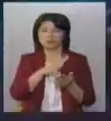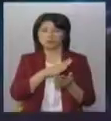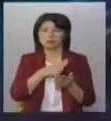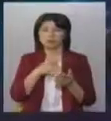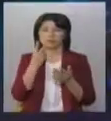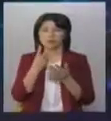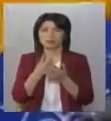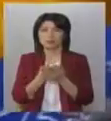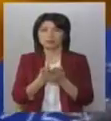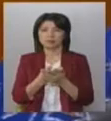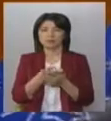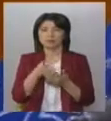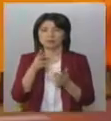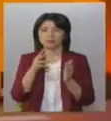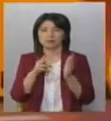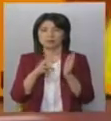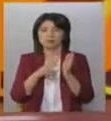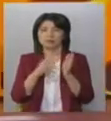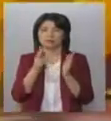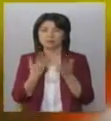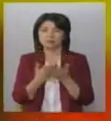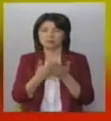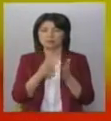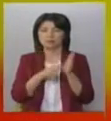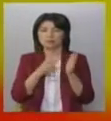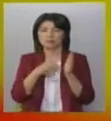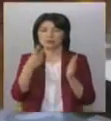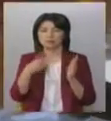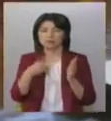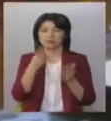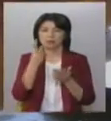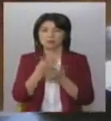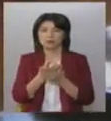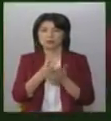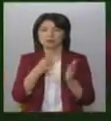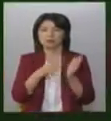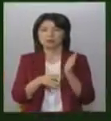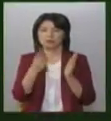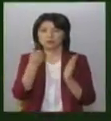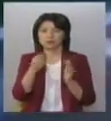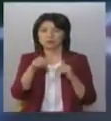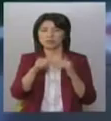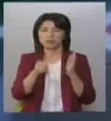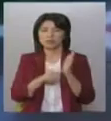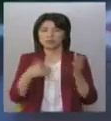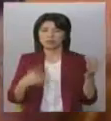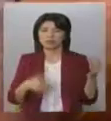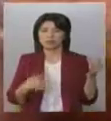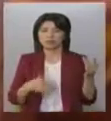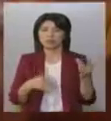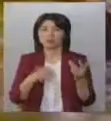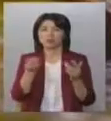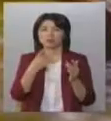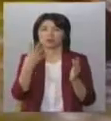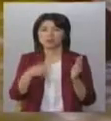барысында 177 шығарма орындалды. Өнер шарасына 91 өнерпаз қатысты. Оның ішінде 16 термеші, 34 күйші, 39 әнші